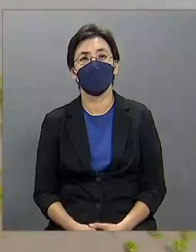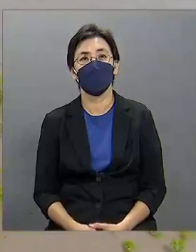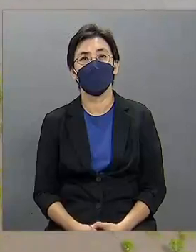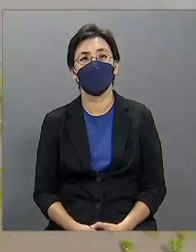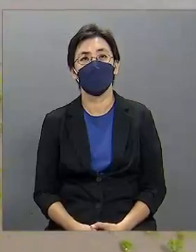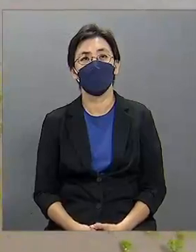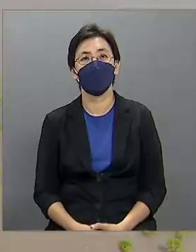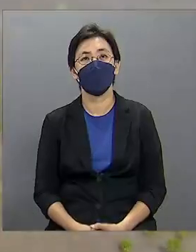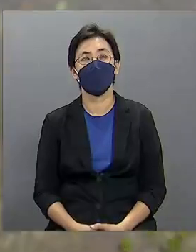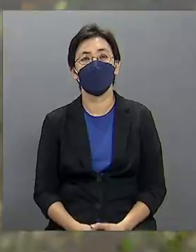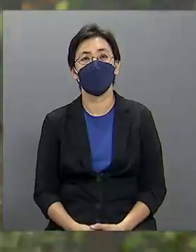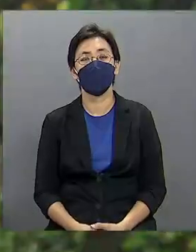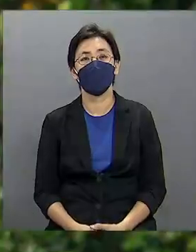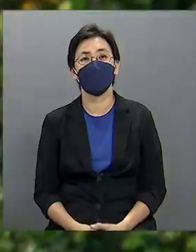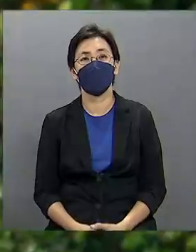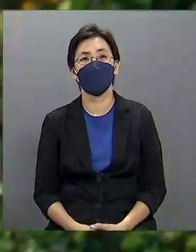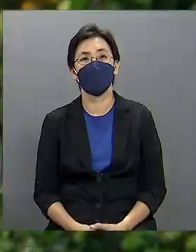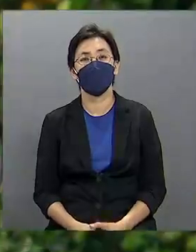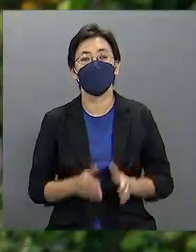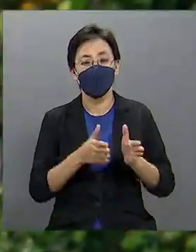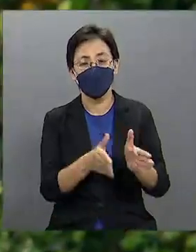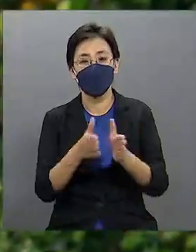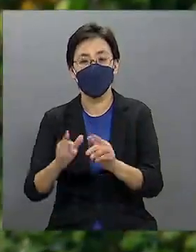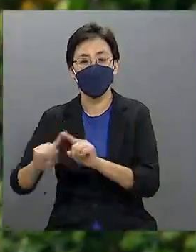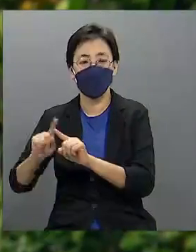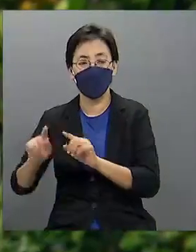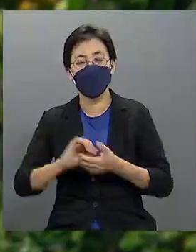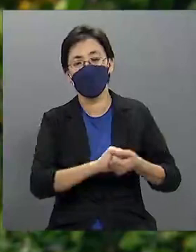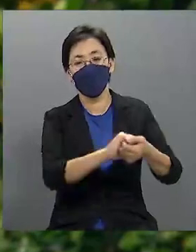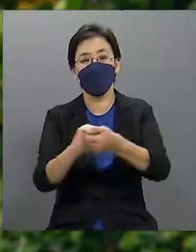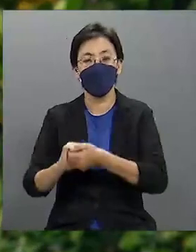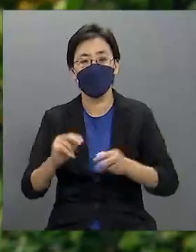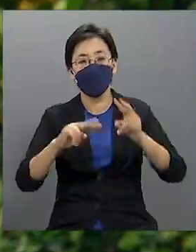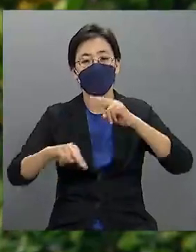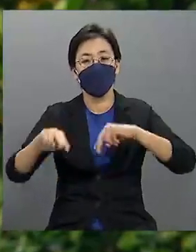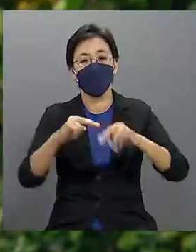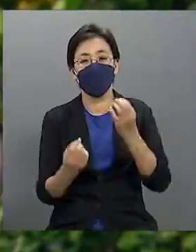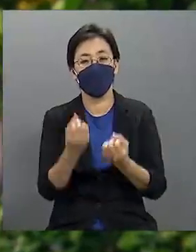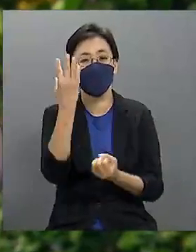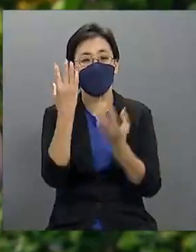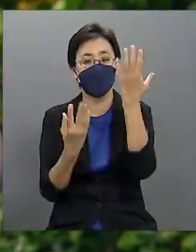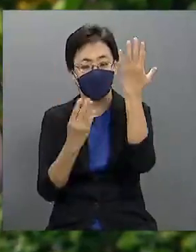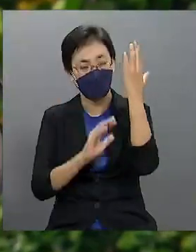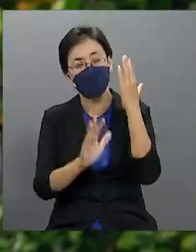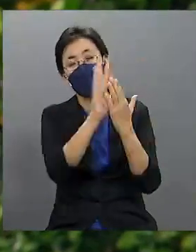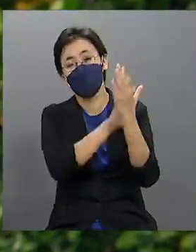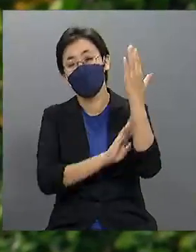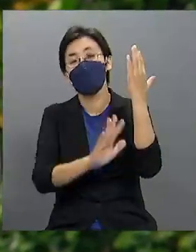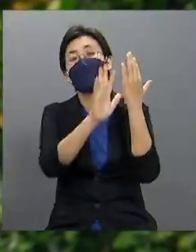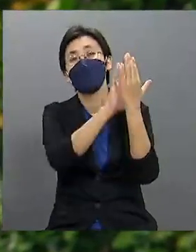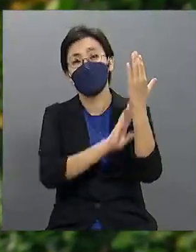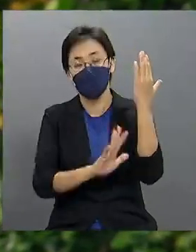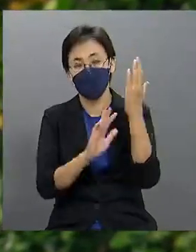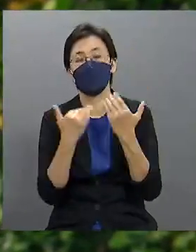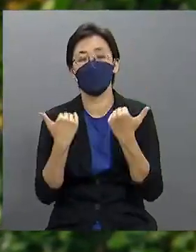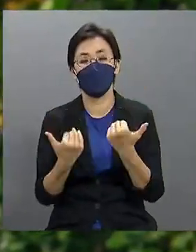จากคามรวมมอของทุภักส่นในการรวมการดูแลรักษาพืนที่ป่าชไยเลนทั่วประเทศนะคะจทำให้ใปัจุบันนี้คะ ประ